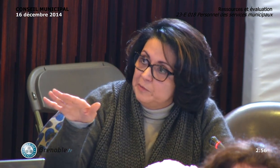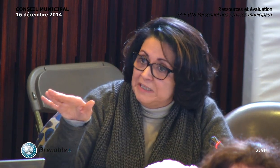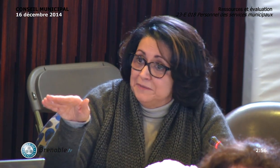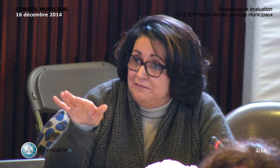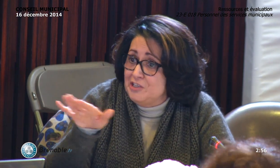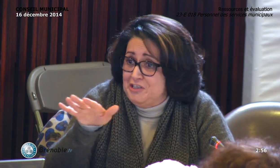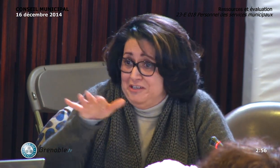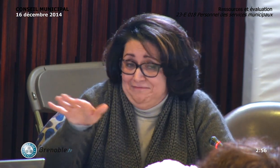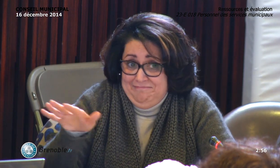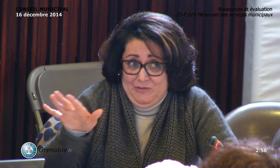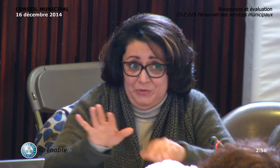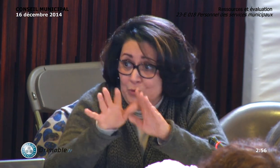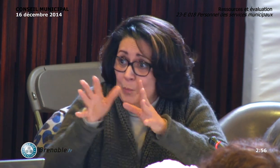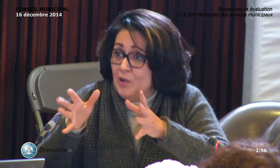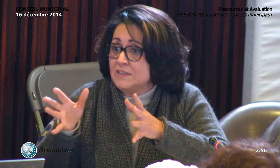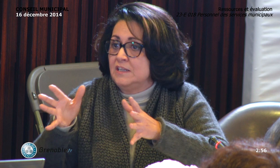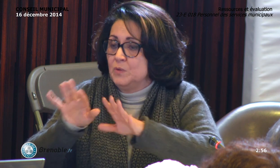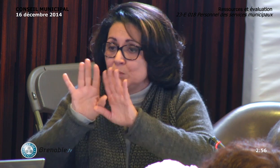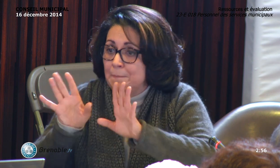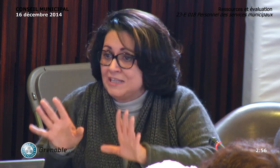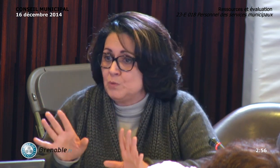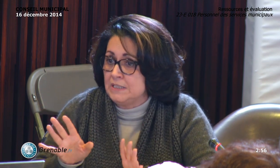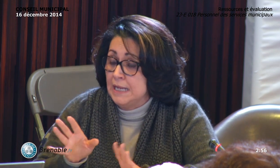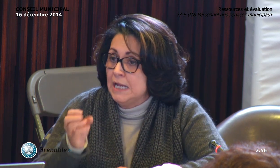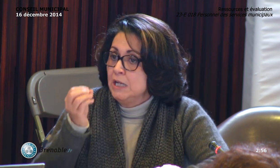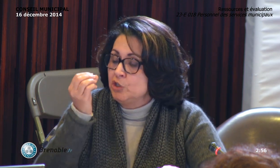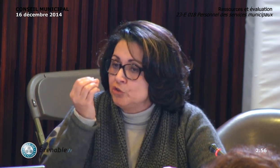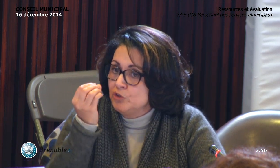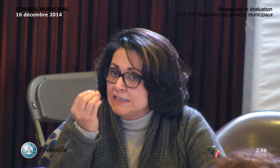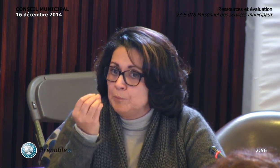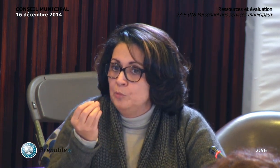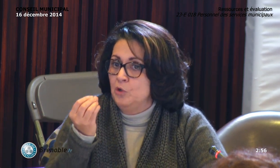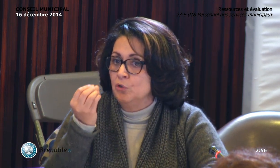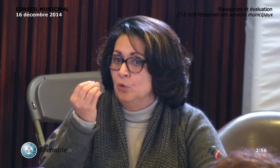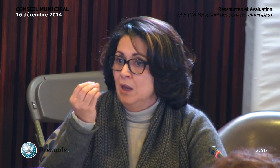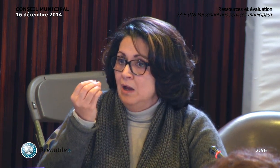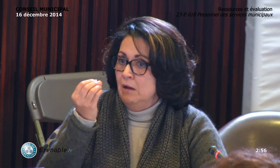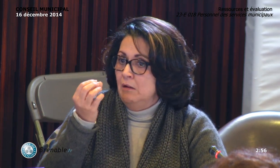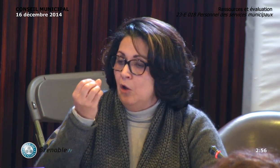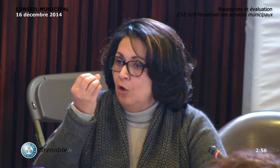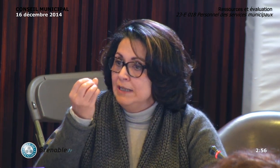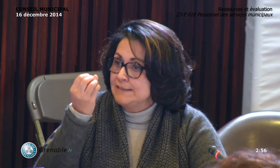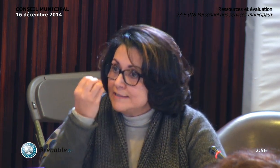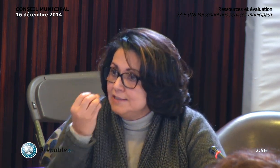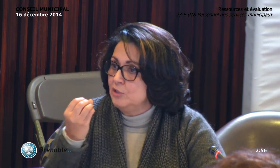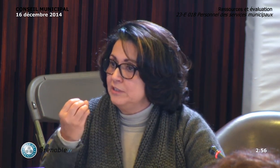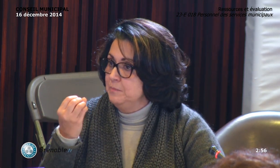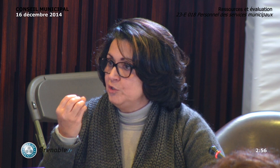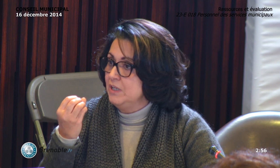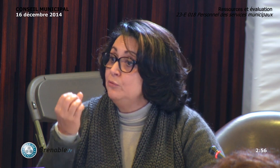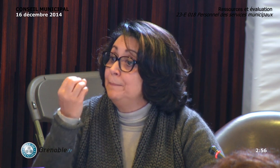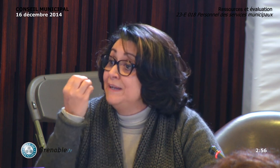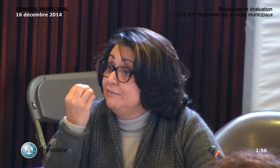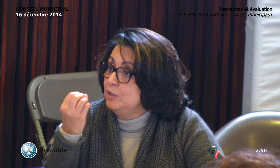vis-à-vis de Madame taavel j'ai j'ai je comprends sa situation il y a pas de souci je je dis simplement que en en les incitant à